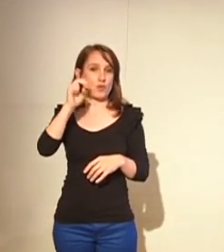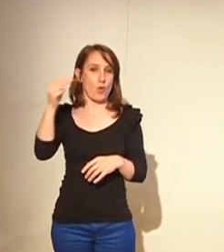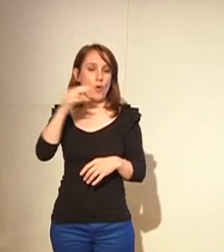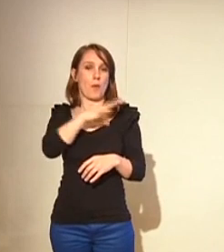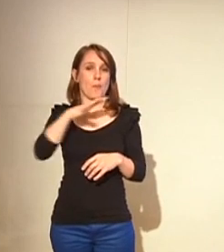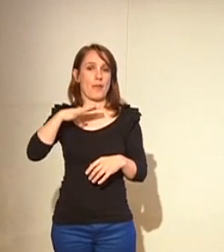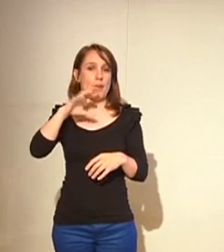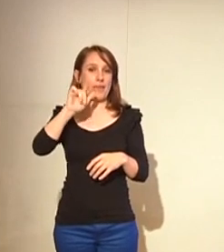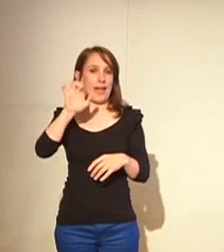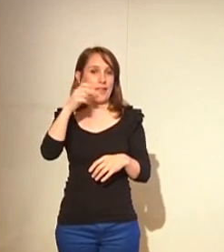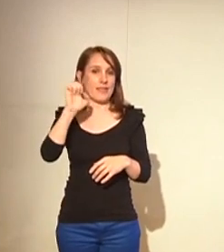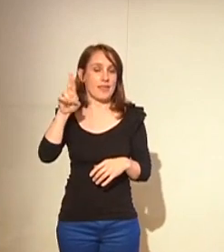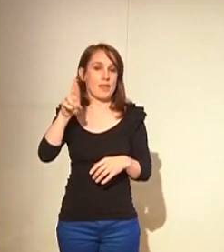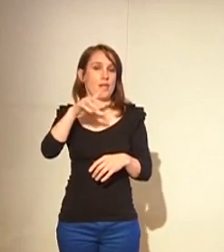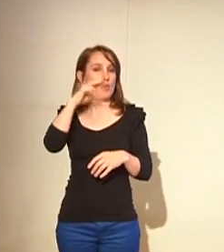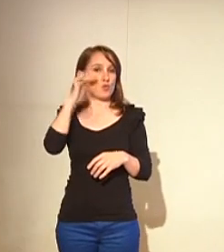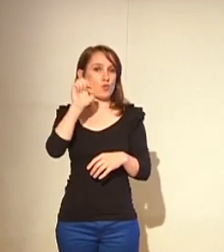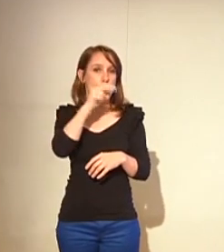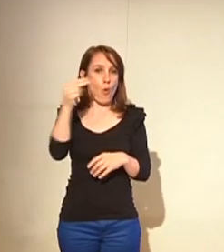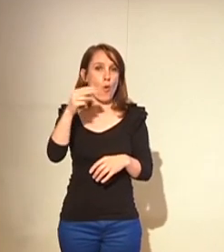madame Garnier et Monsieur